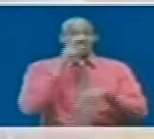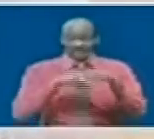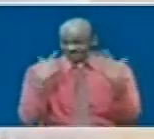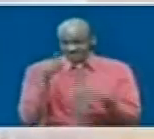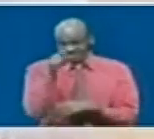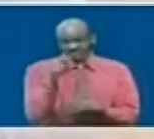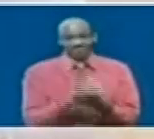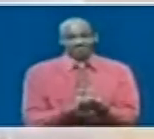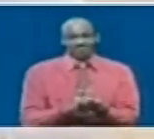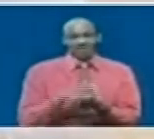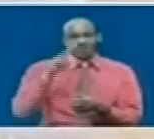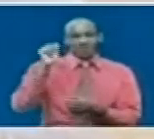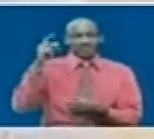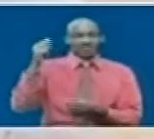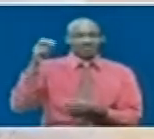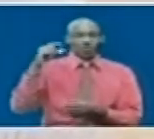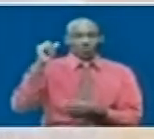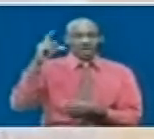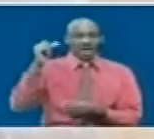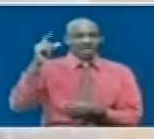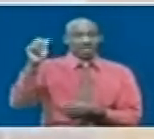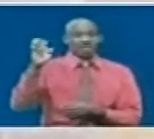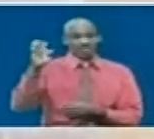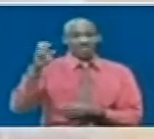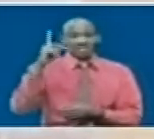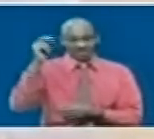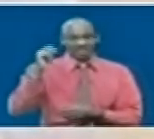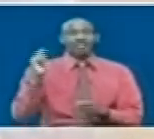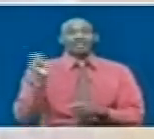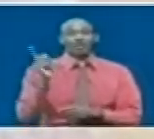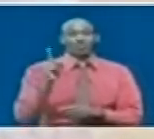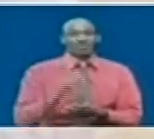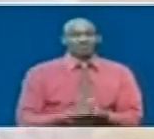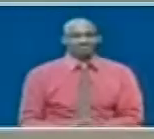huu. Victor Ogale, KTN, Nairobi.